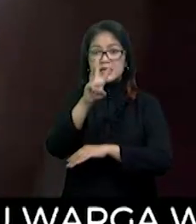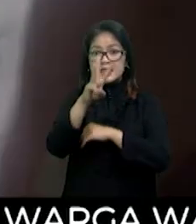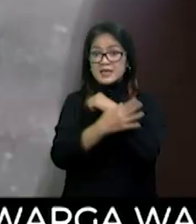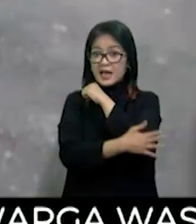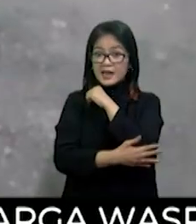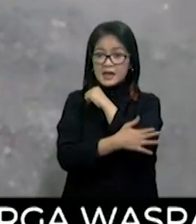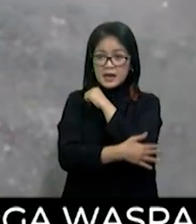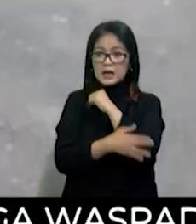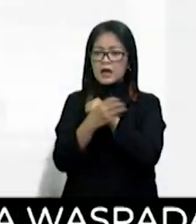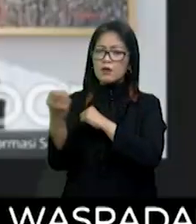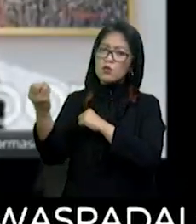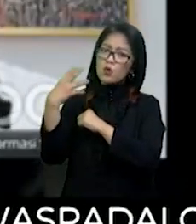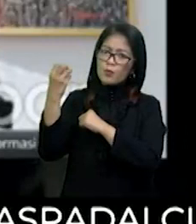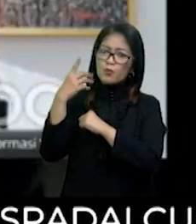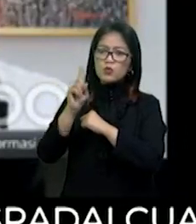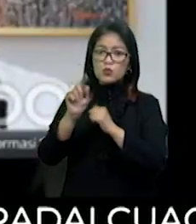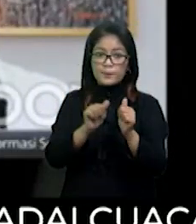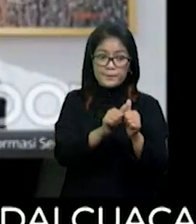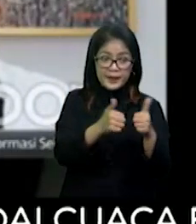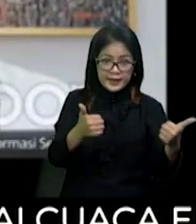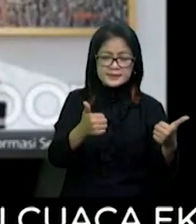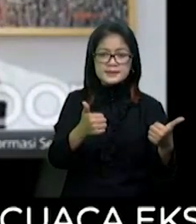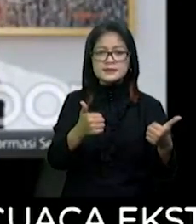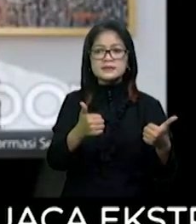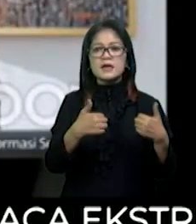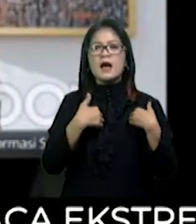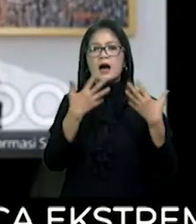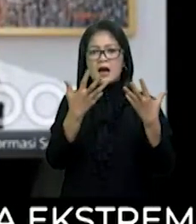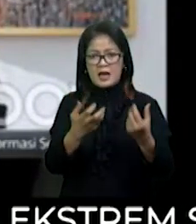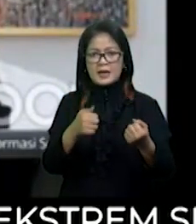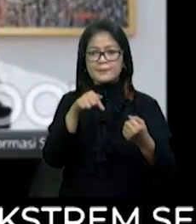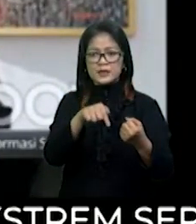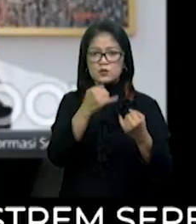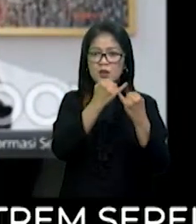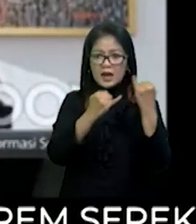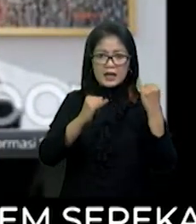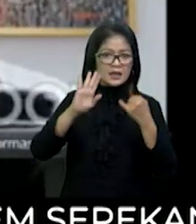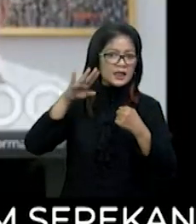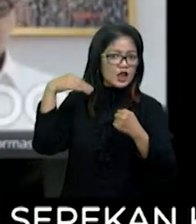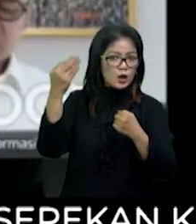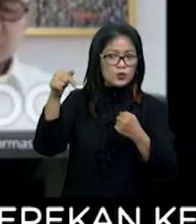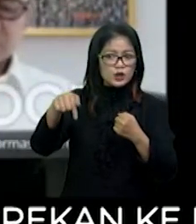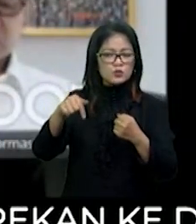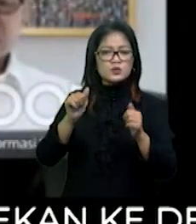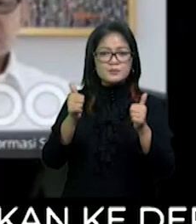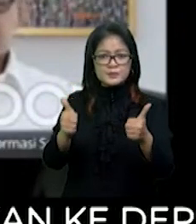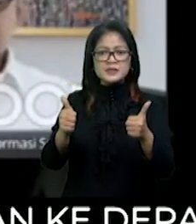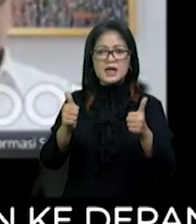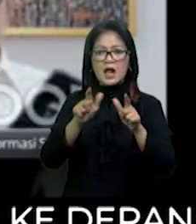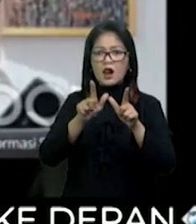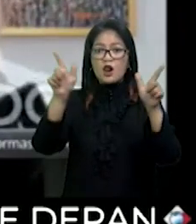vaksin mengumumkan. Dan diharapkan sampai dengan akhir tahun bisa keluar ketiganya